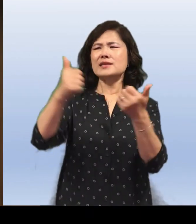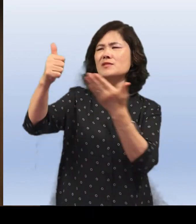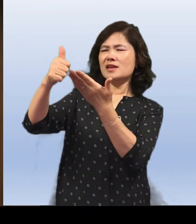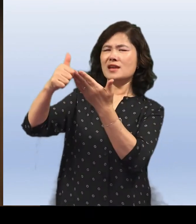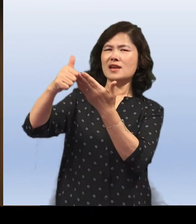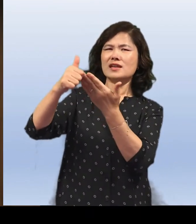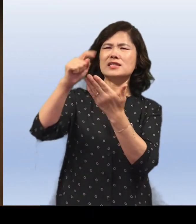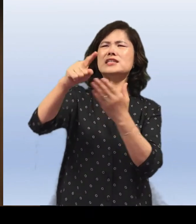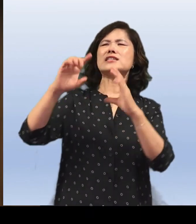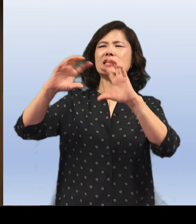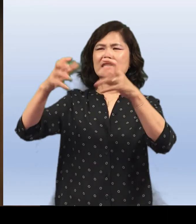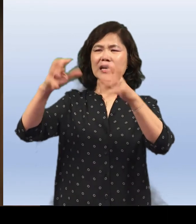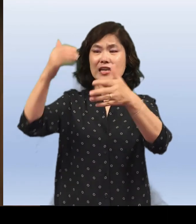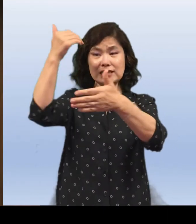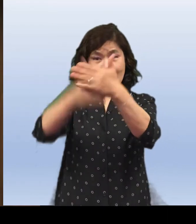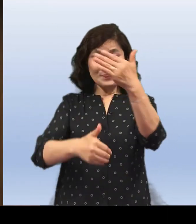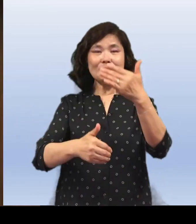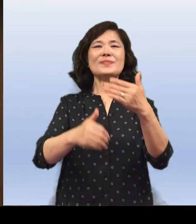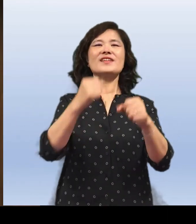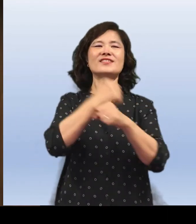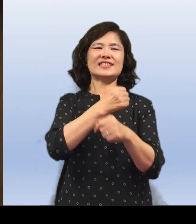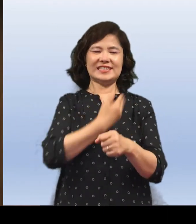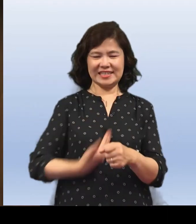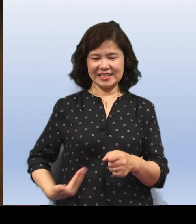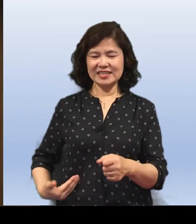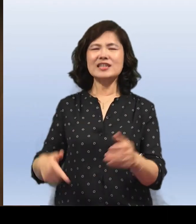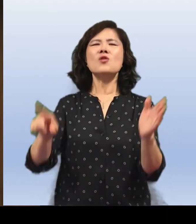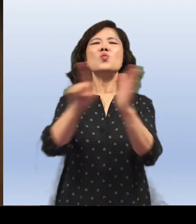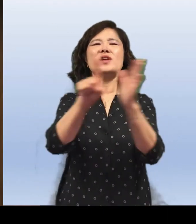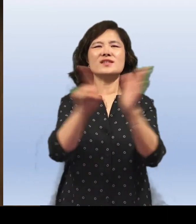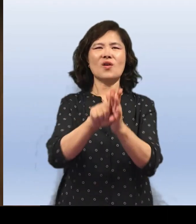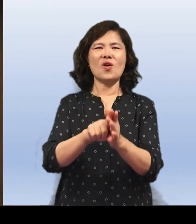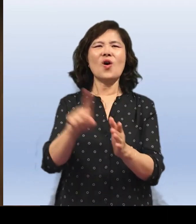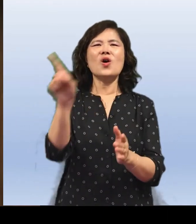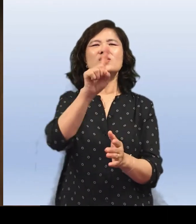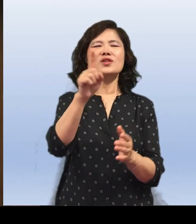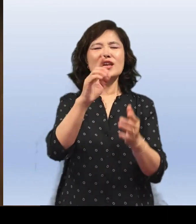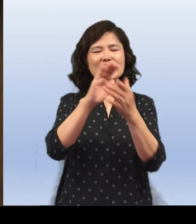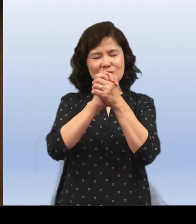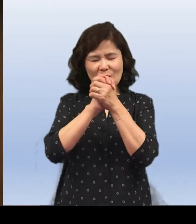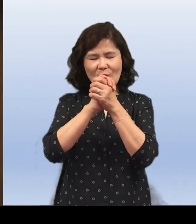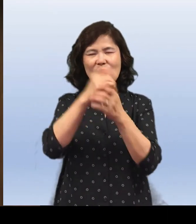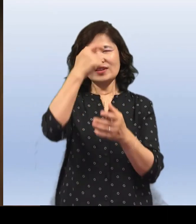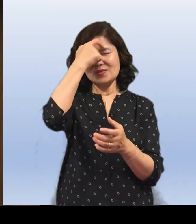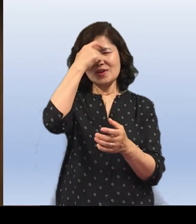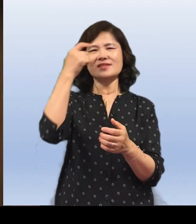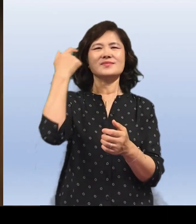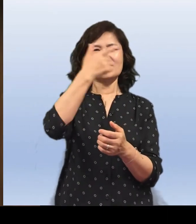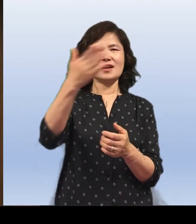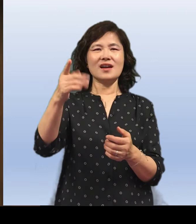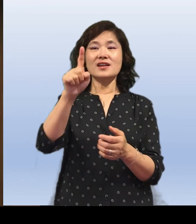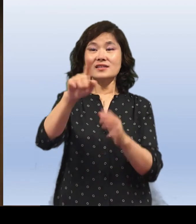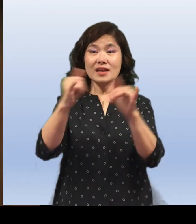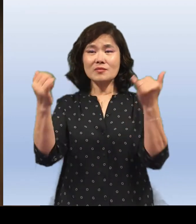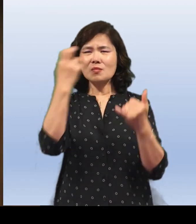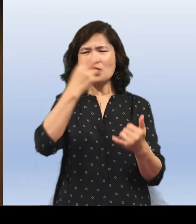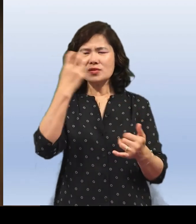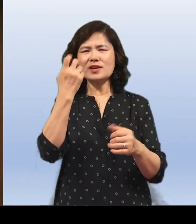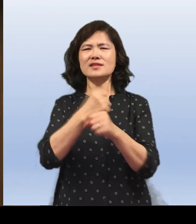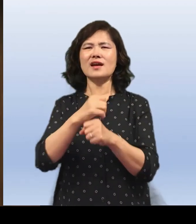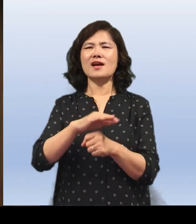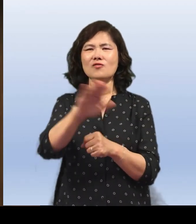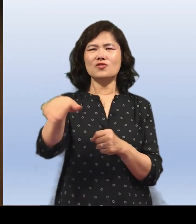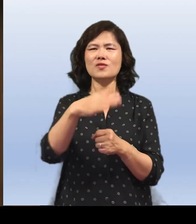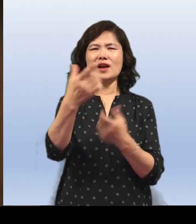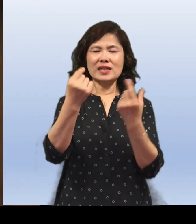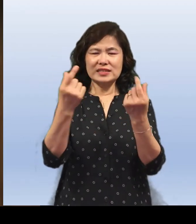하나님께 이 세상에 남겨질 제자들을 위해서 어떻게 기도하시겠습니까? 그들을 보존하사 우리와